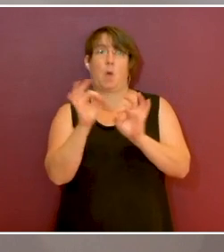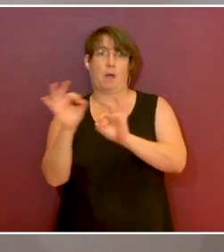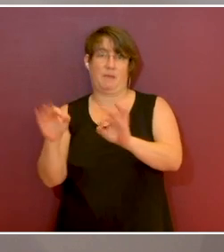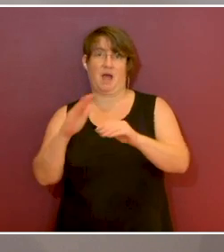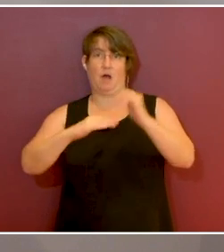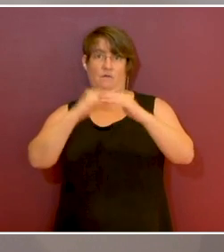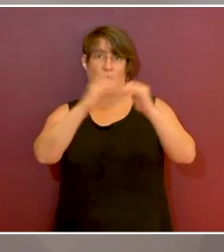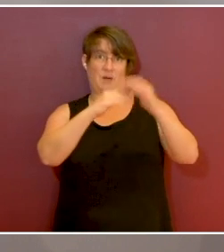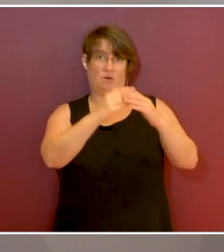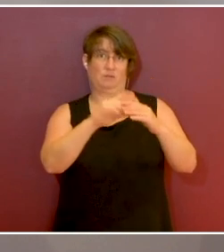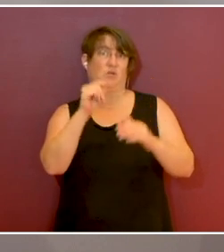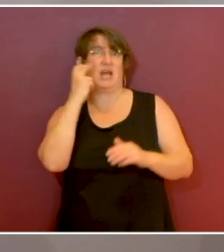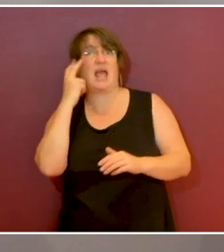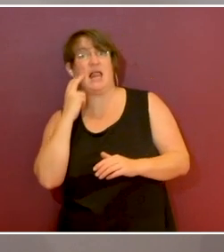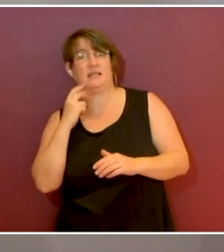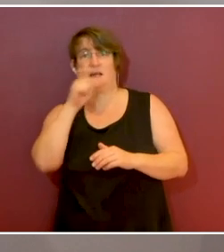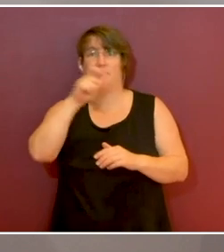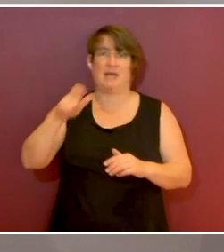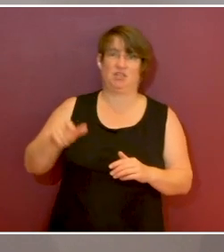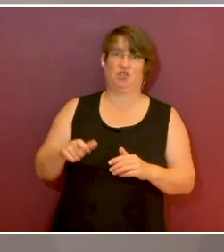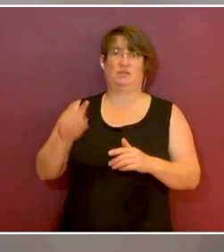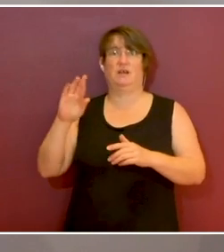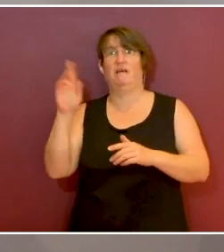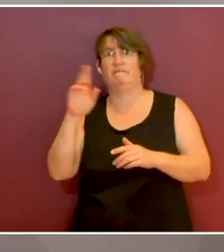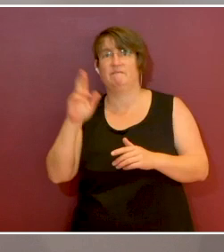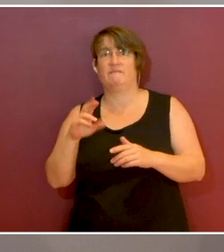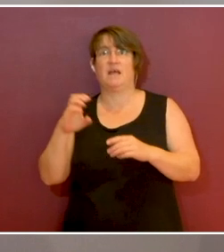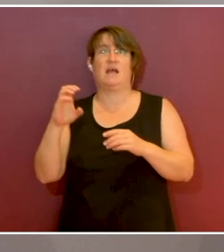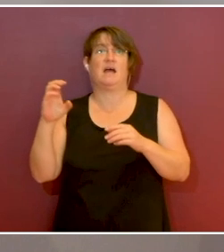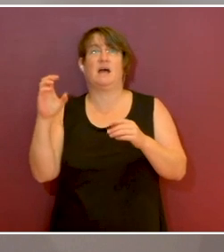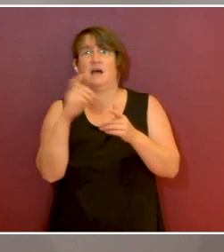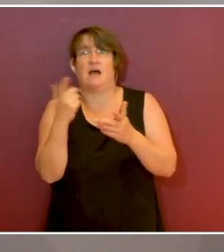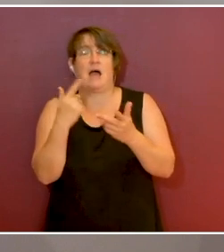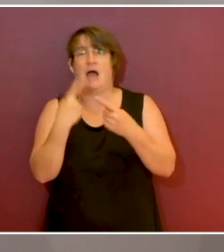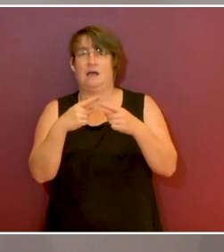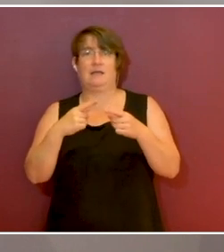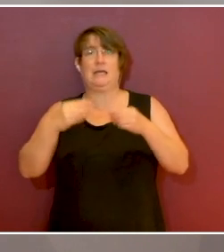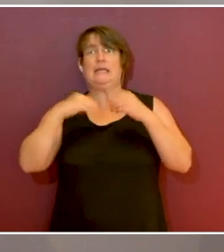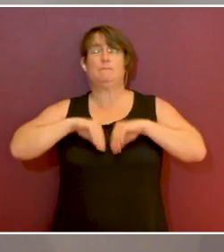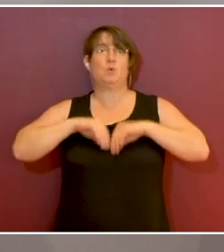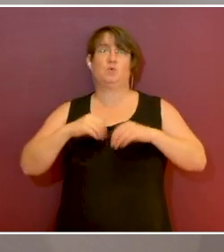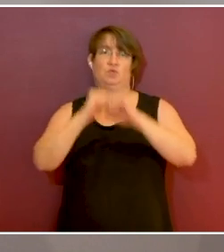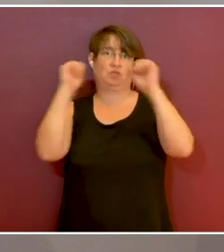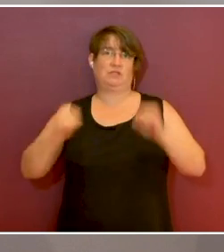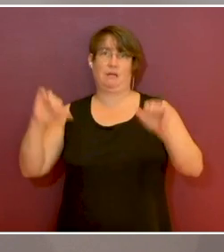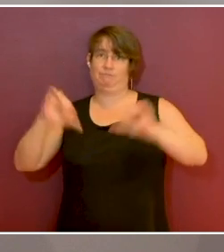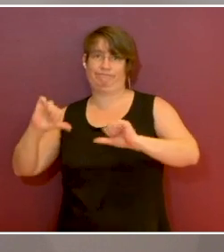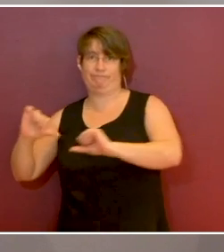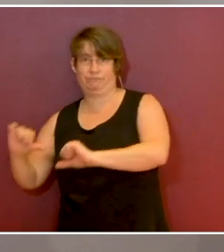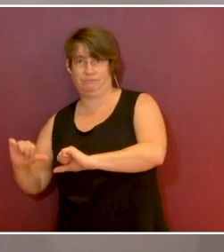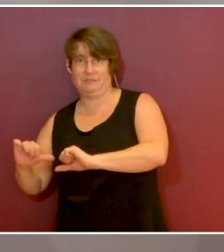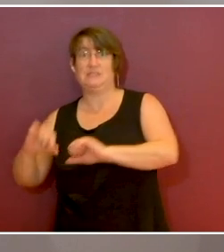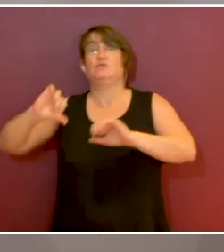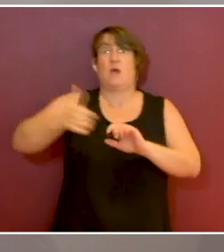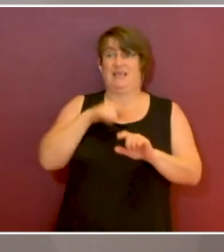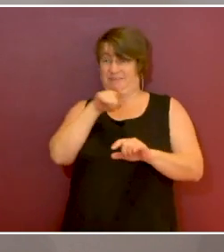auch ältere. Und um die müssen wir uns zuerst kümmern und zuerst klären, ob die eine dritte Impfung brauchen.